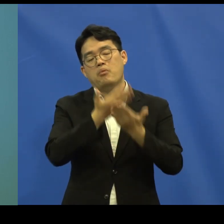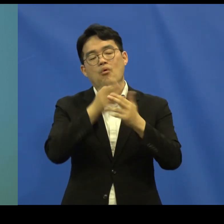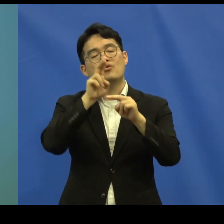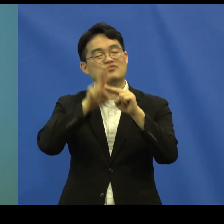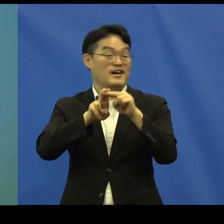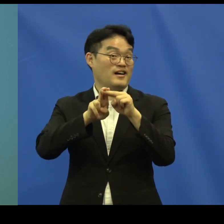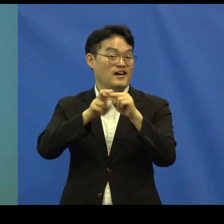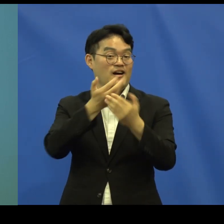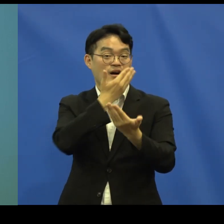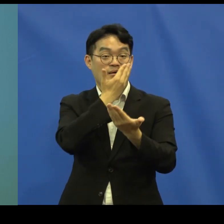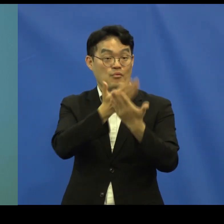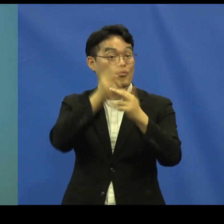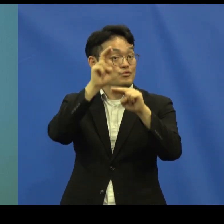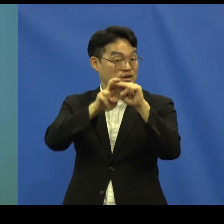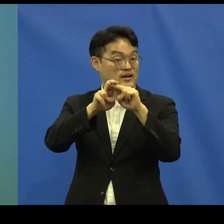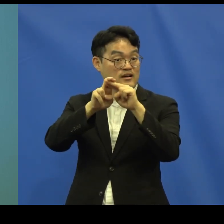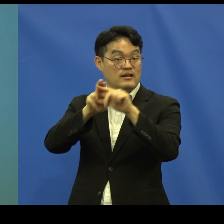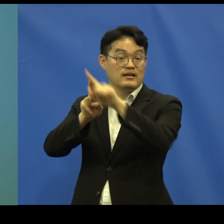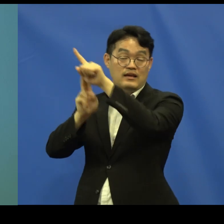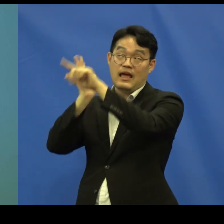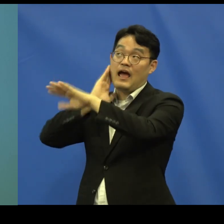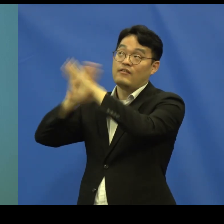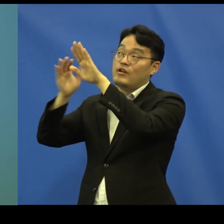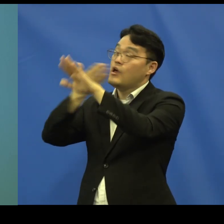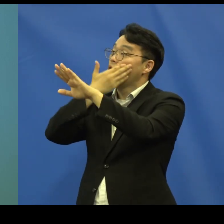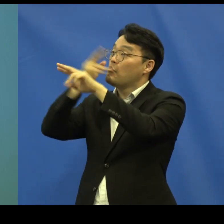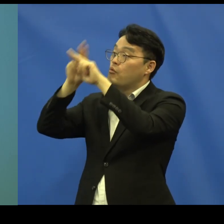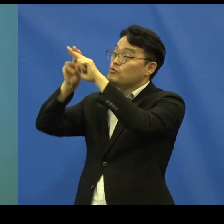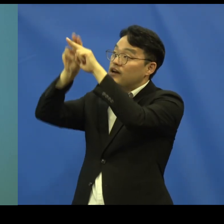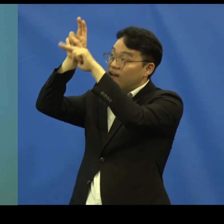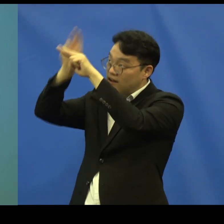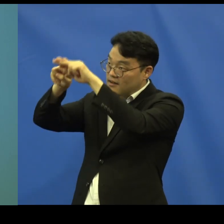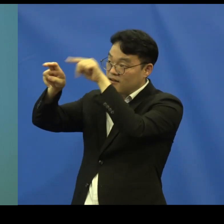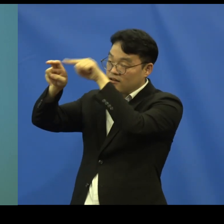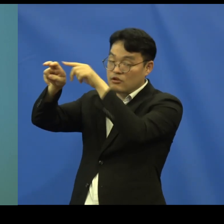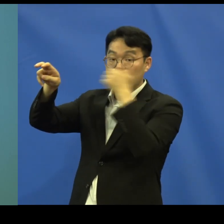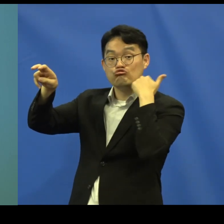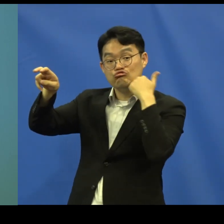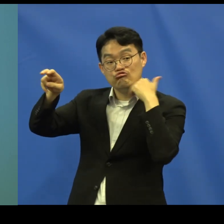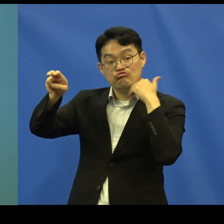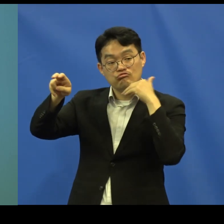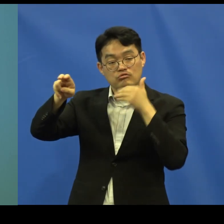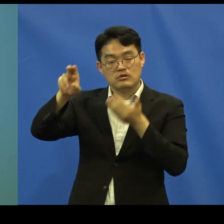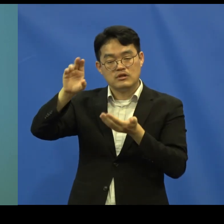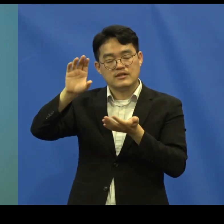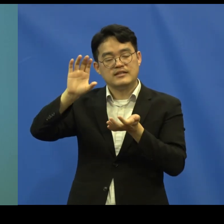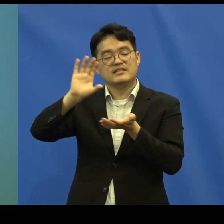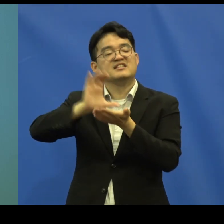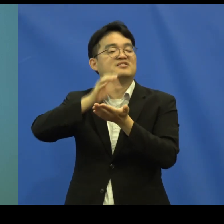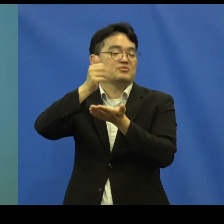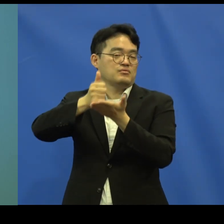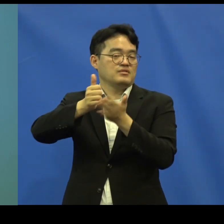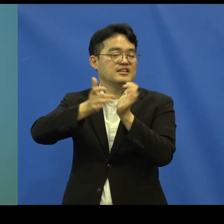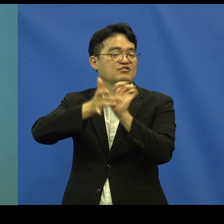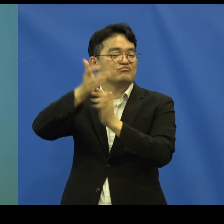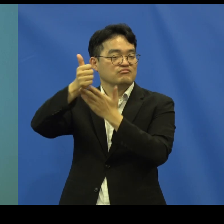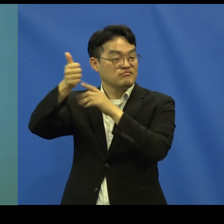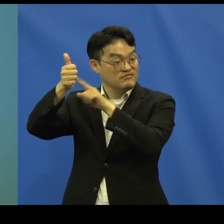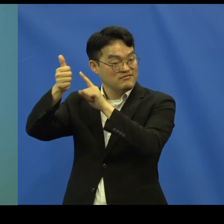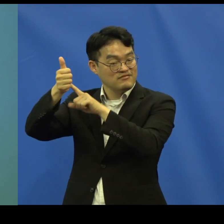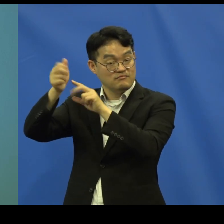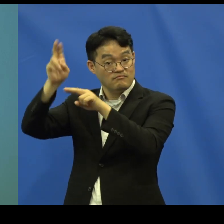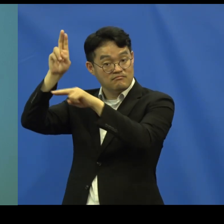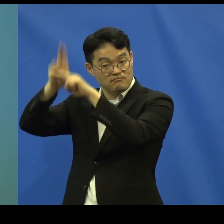보좌에 앉으시니가 그랬어요. 그죠? 누구겠습니까? 보좌에 앉으시니가 그리스도시죠. 이 보좌라는 말의